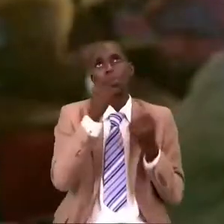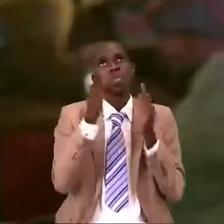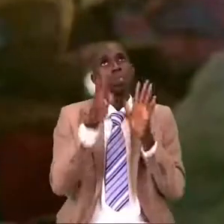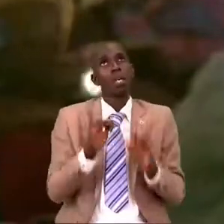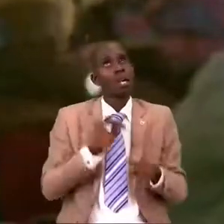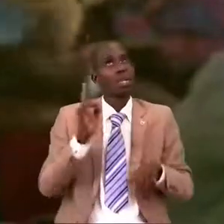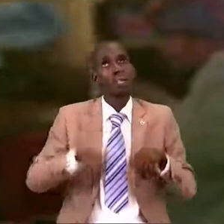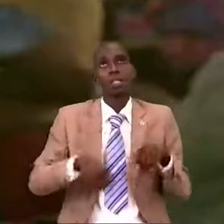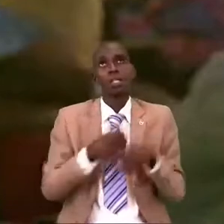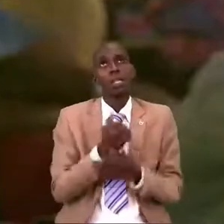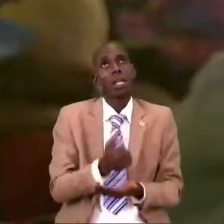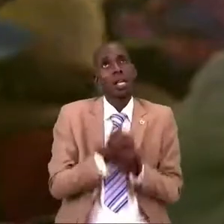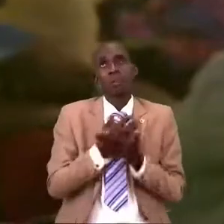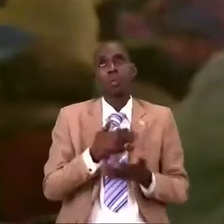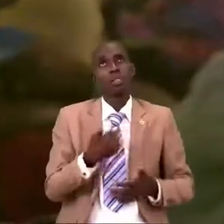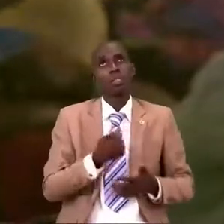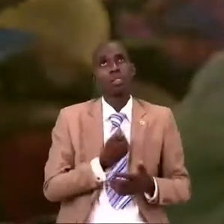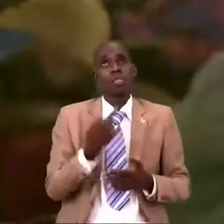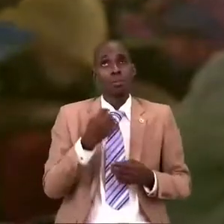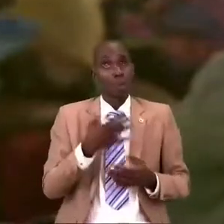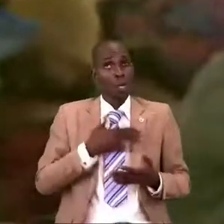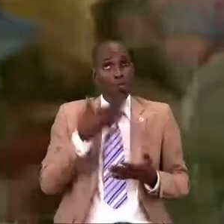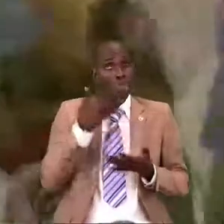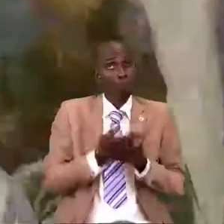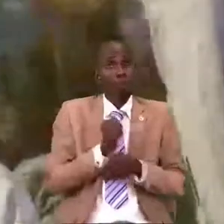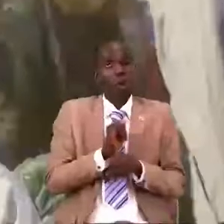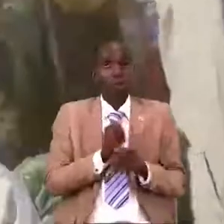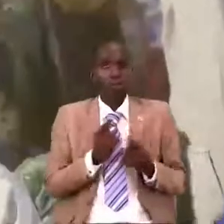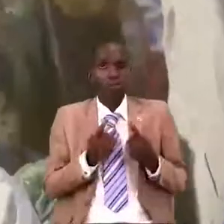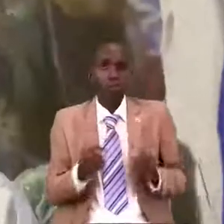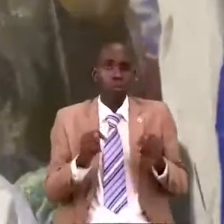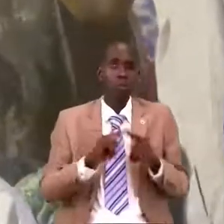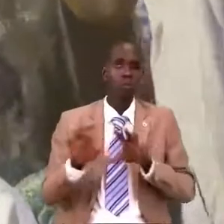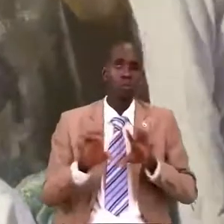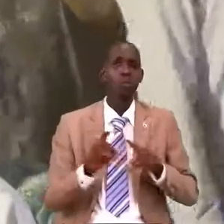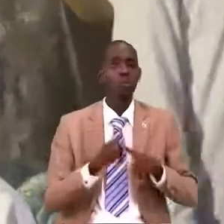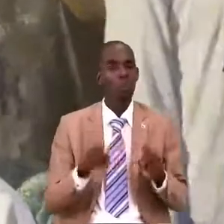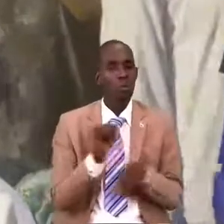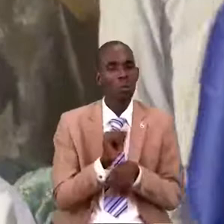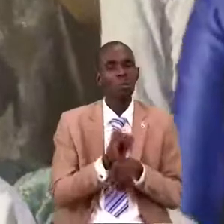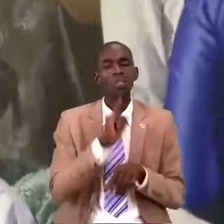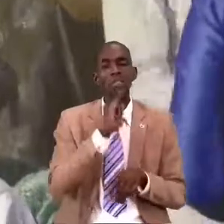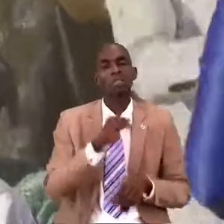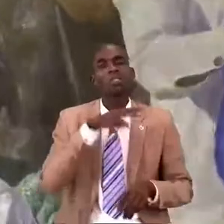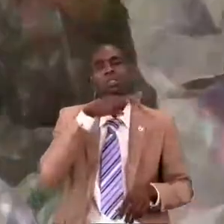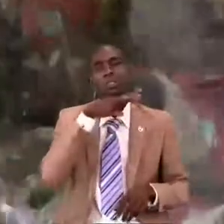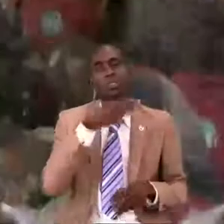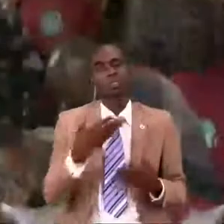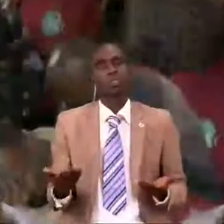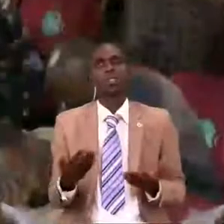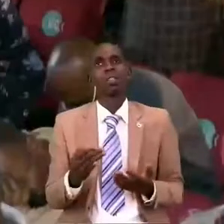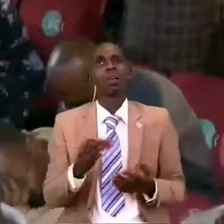si sales. Et il y a des motifs intérieurs, ça ne peut pas me sauver. Mais Seigneur, je viens.